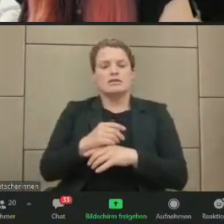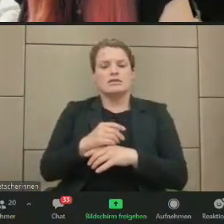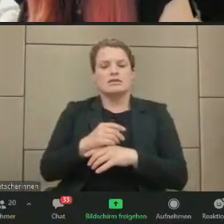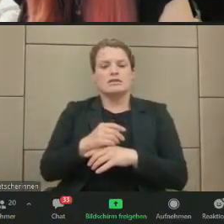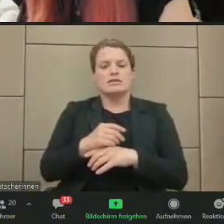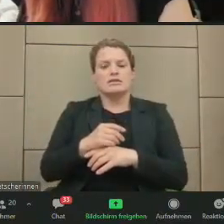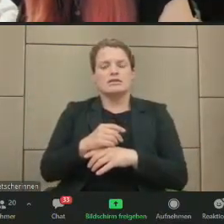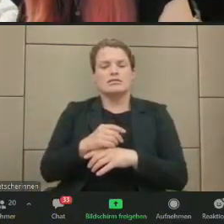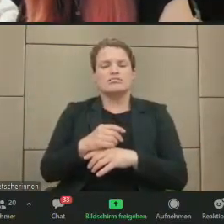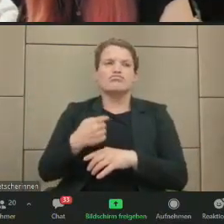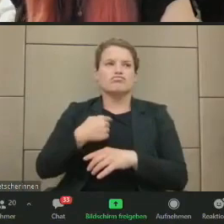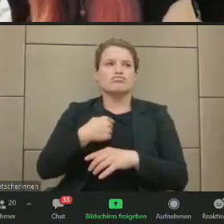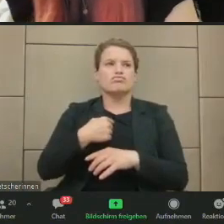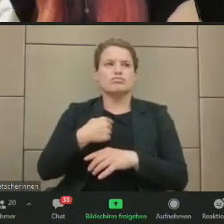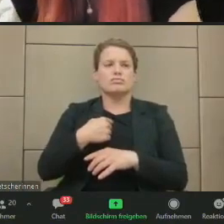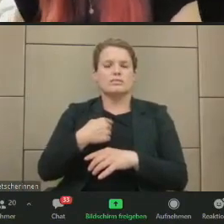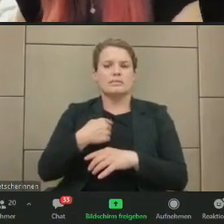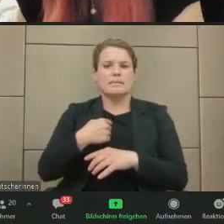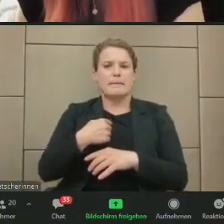wenn ich wieder